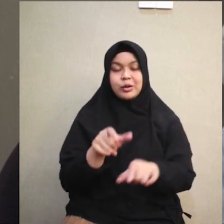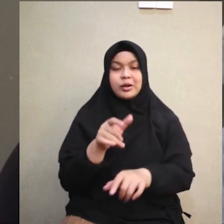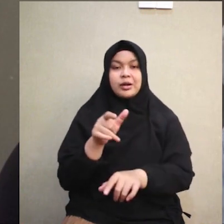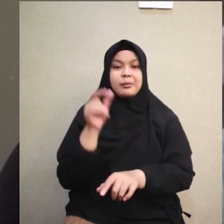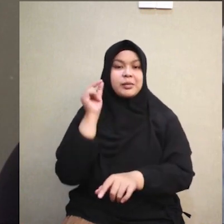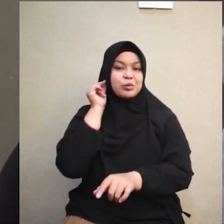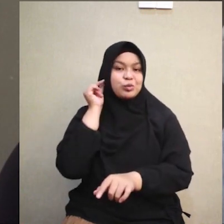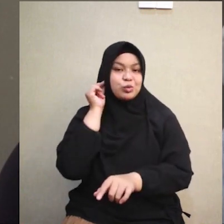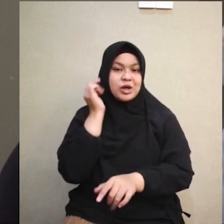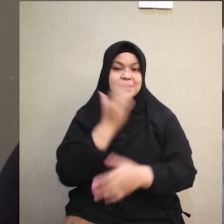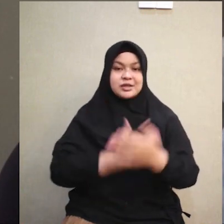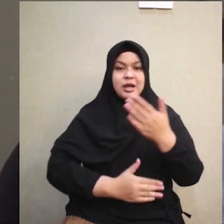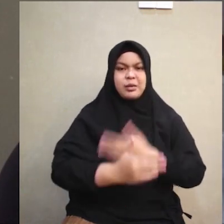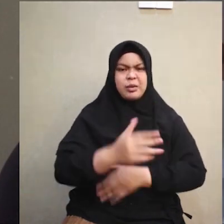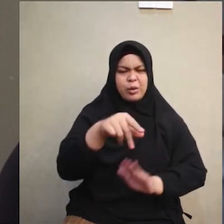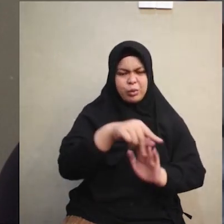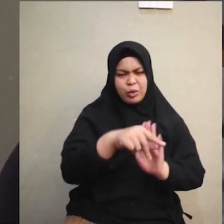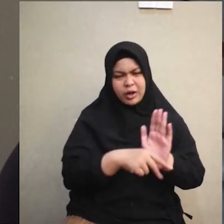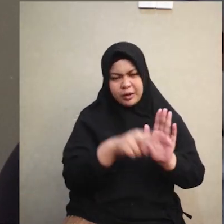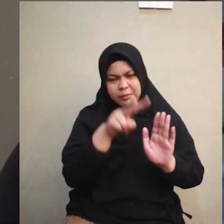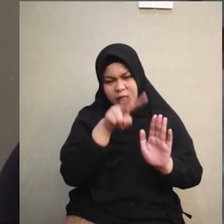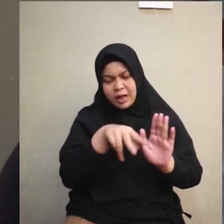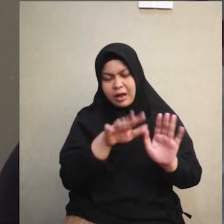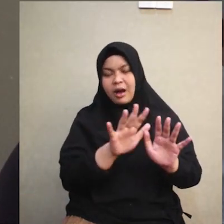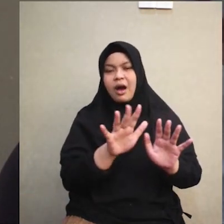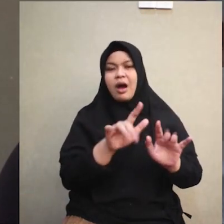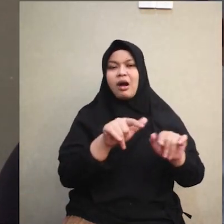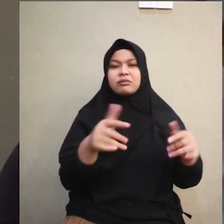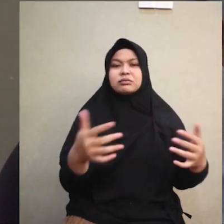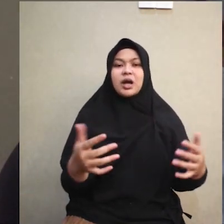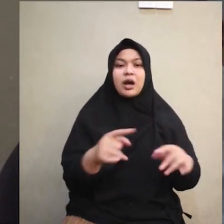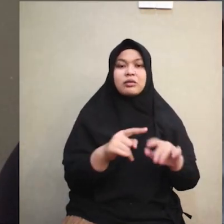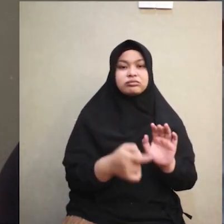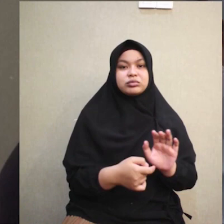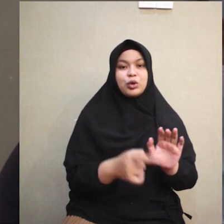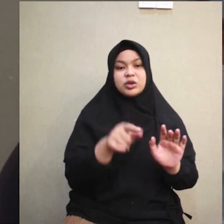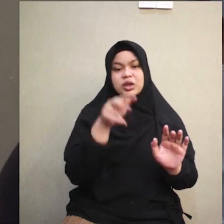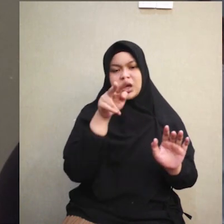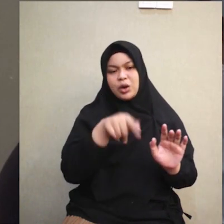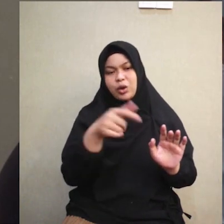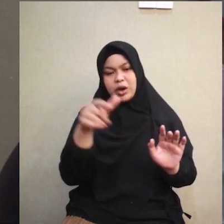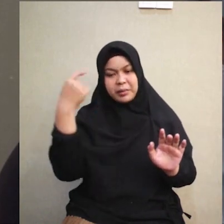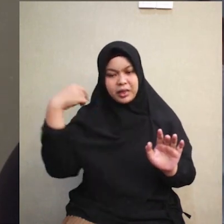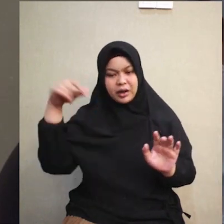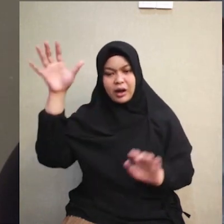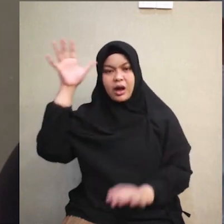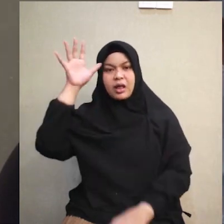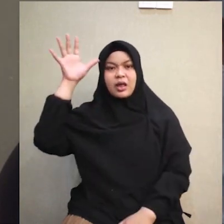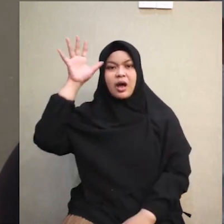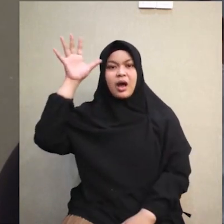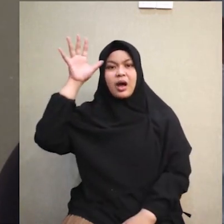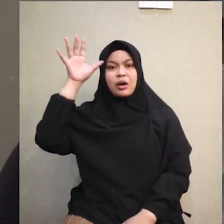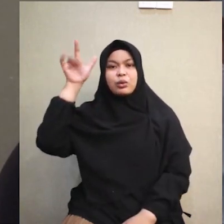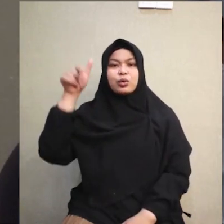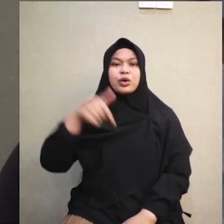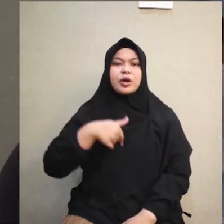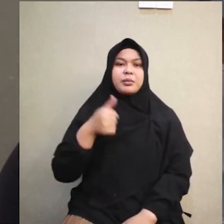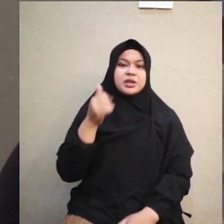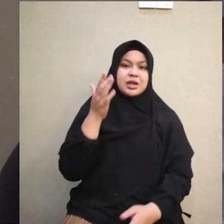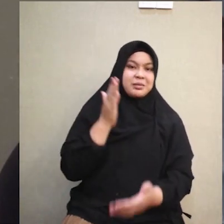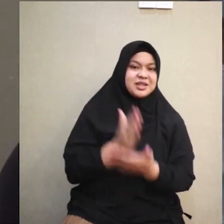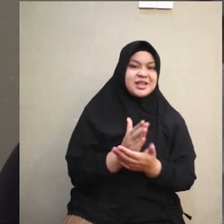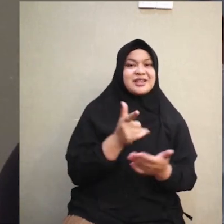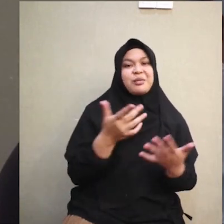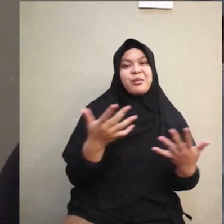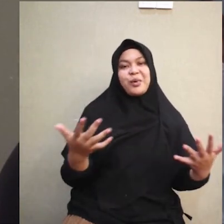program nggak kelihatan banget gitu Nah kalau memang dari sana aja nggak kelihatan menterinya aja nggak tahu harusnya lebih dipertajam